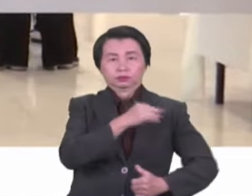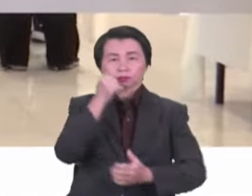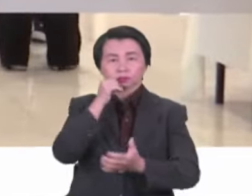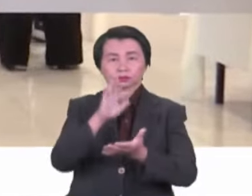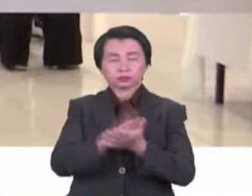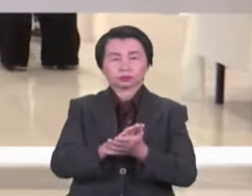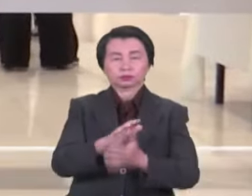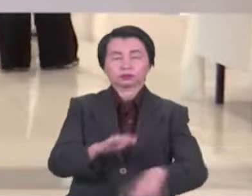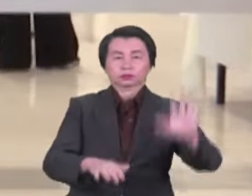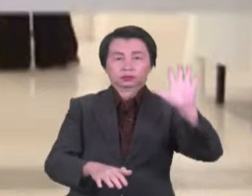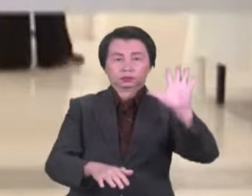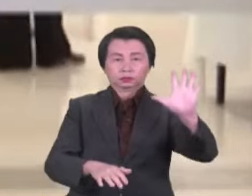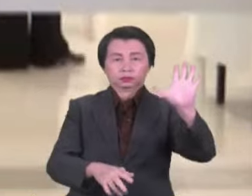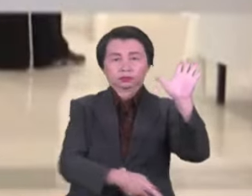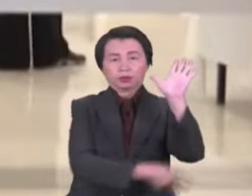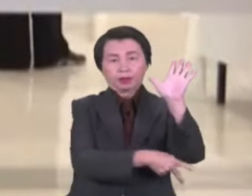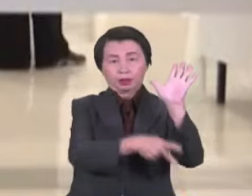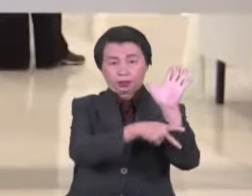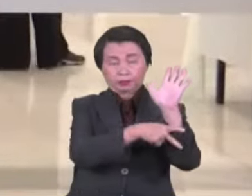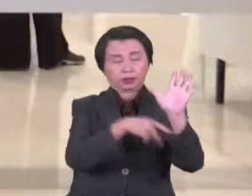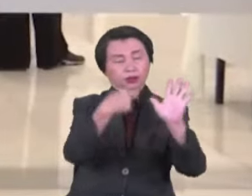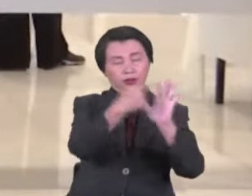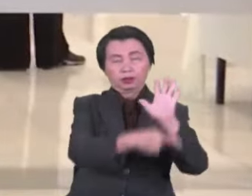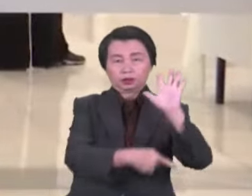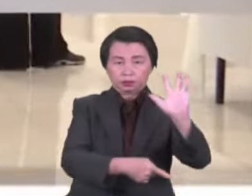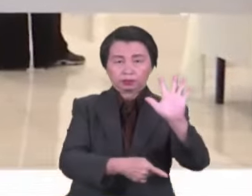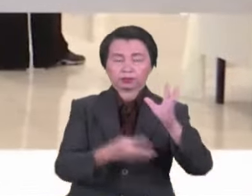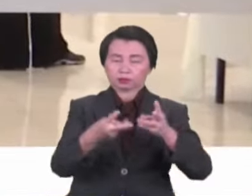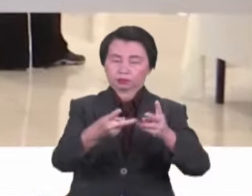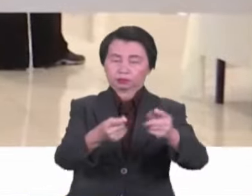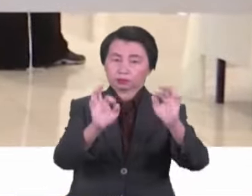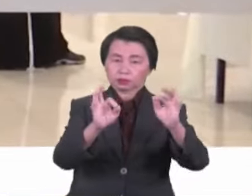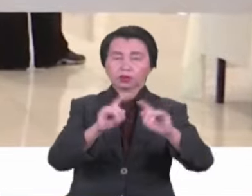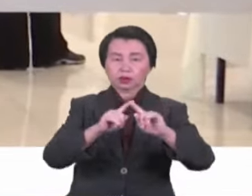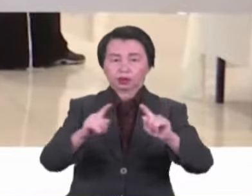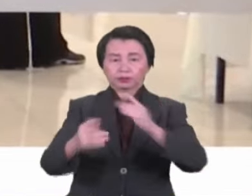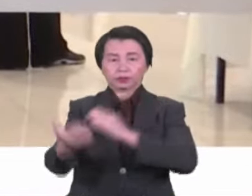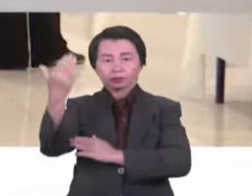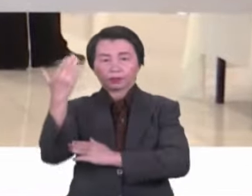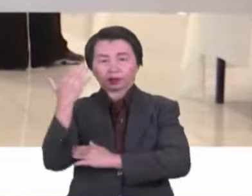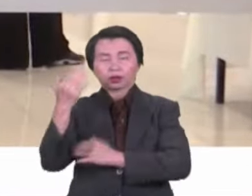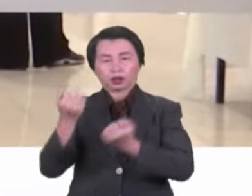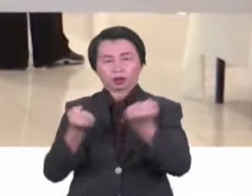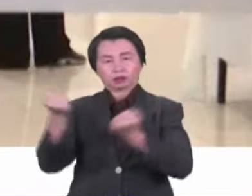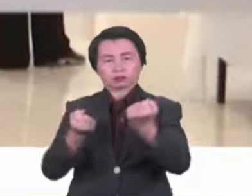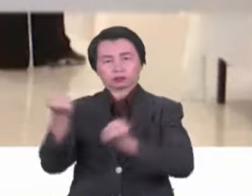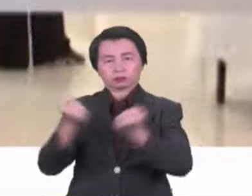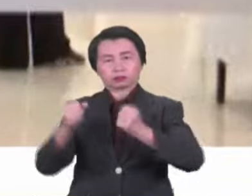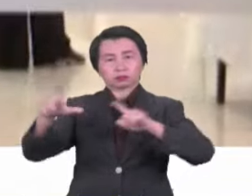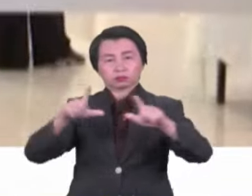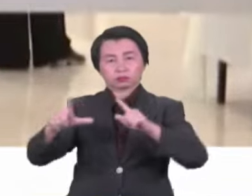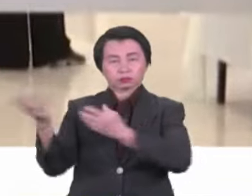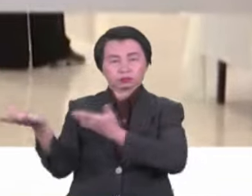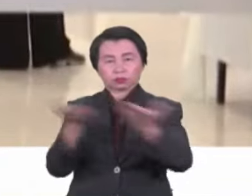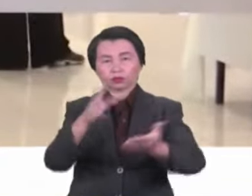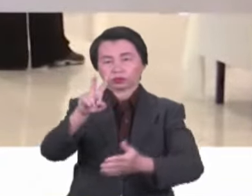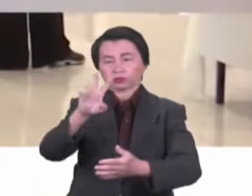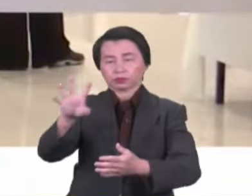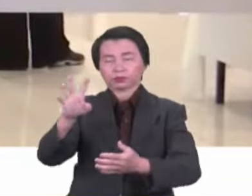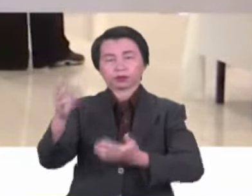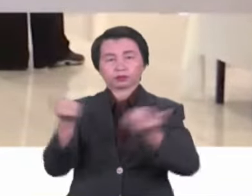di 5 buah parlimen di negeri ini berjalan dengan lancar. Namun pagi tadi, sebuah trak yang membawa 24 anggota tentera